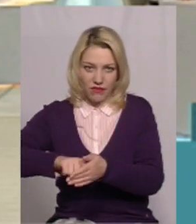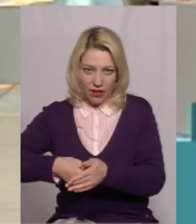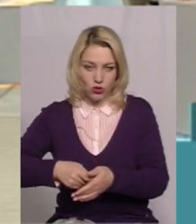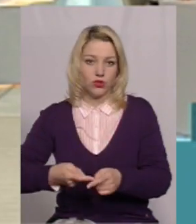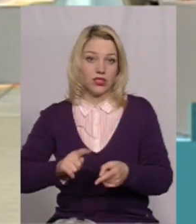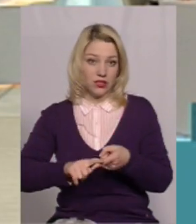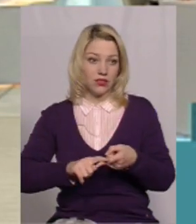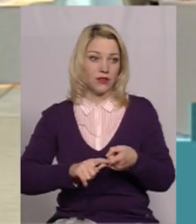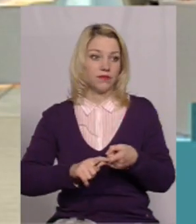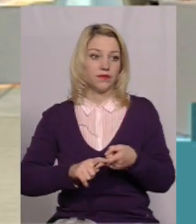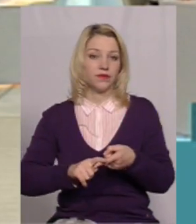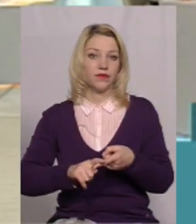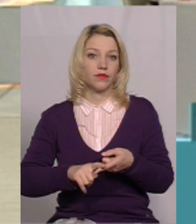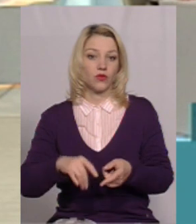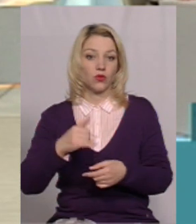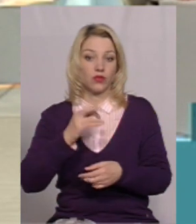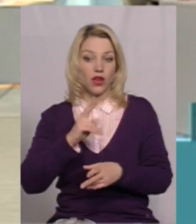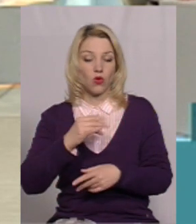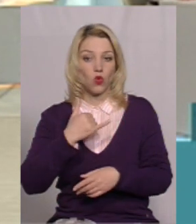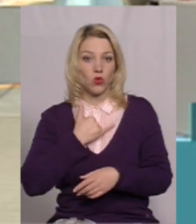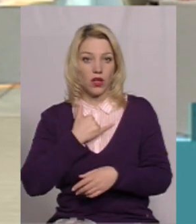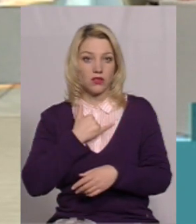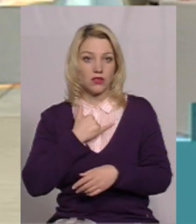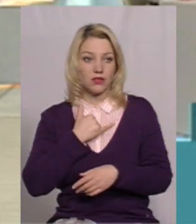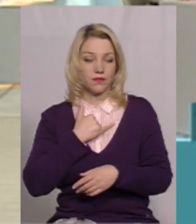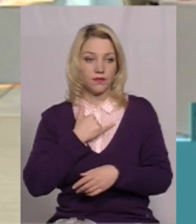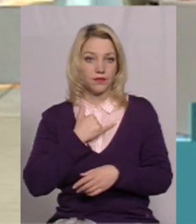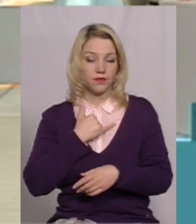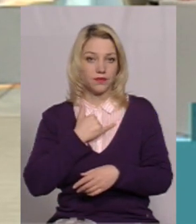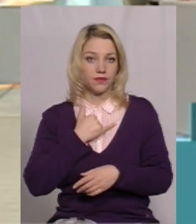А як у нас із...